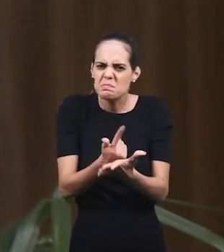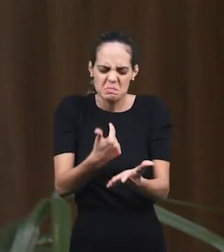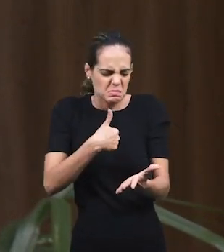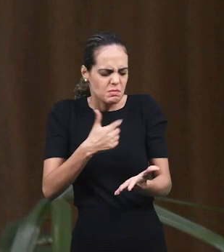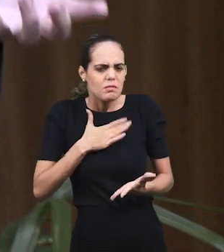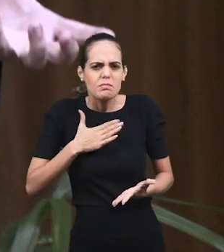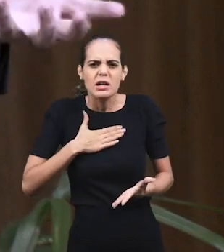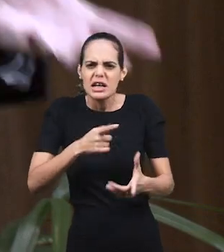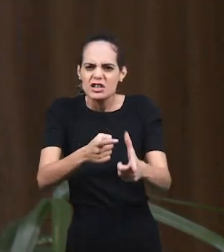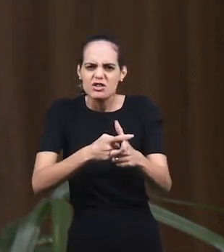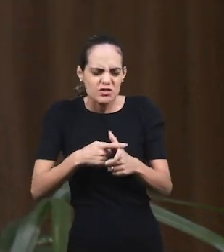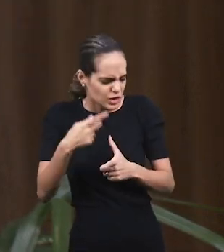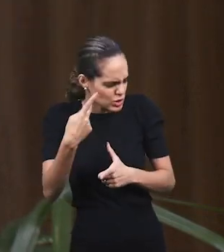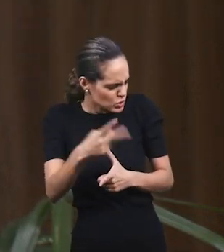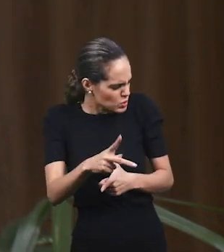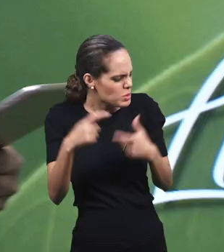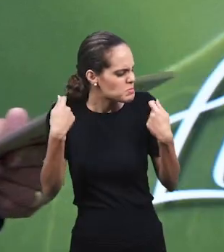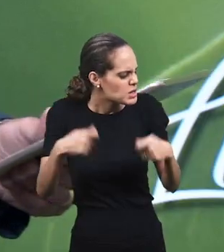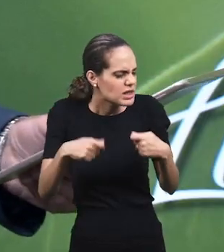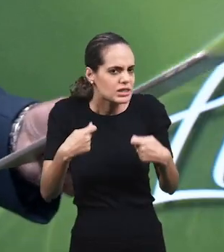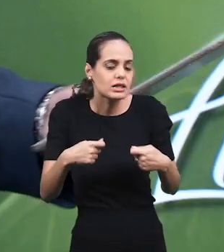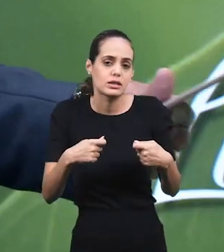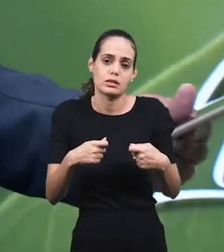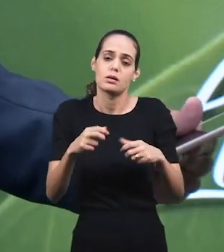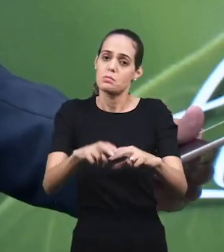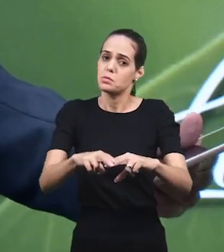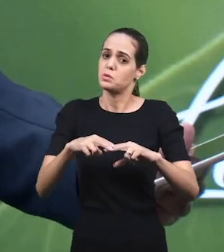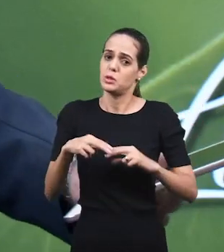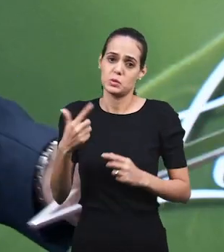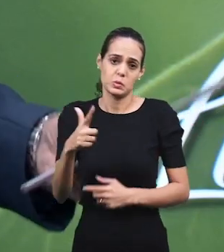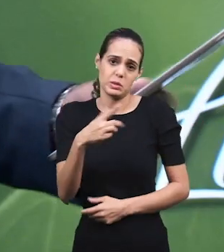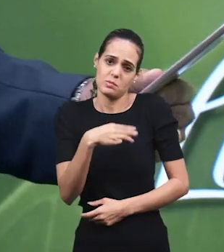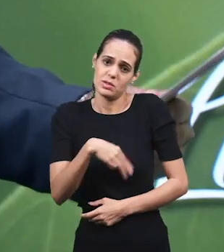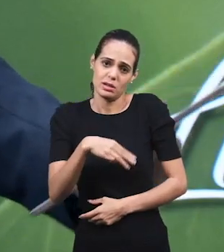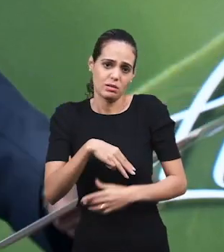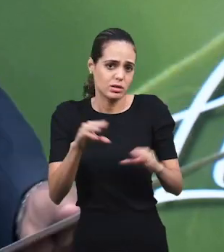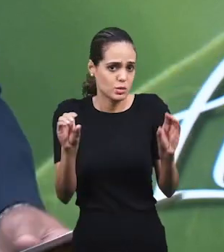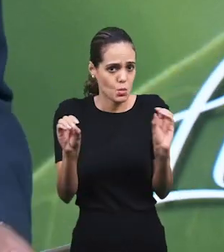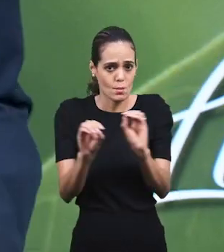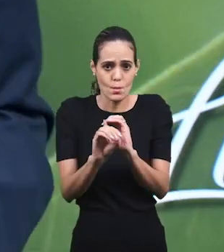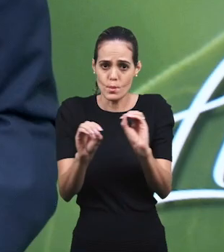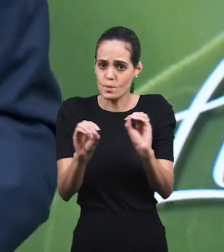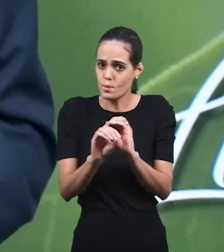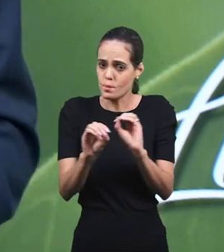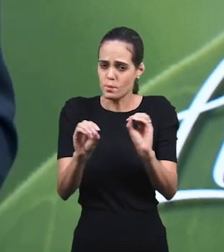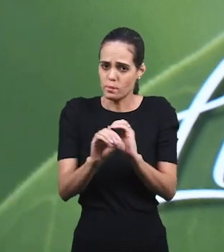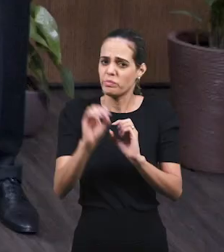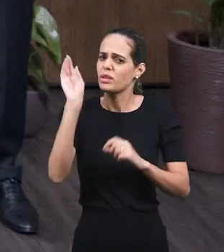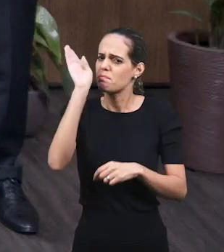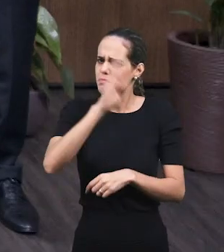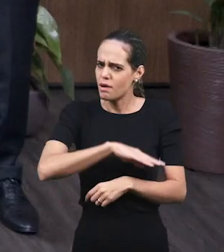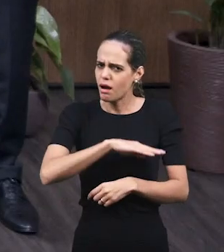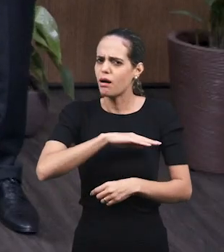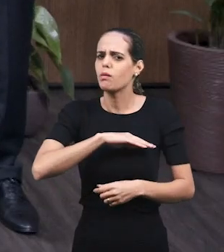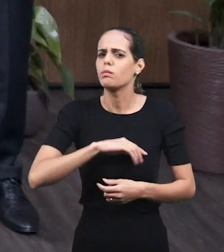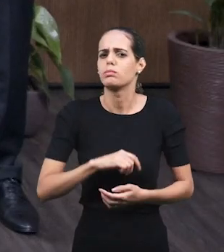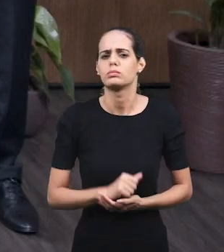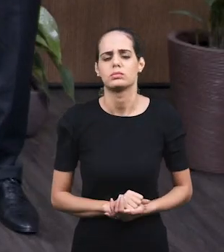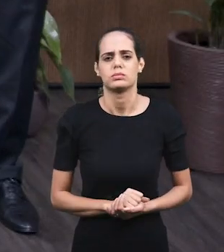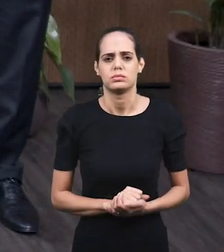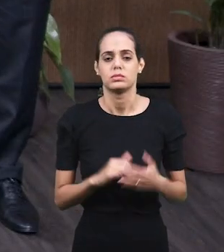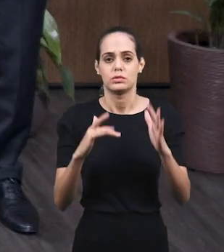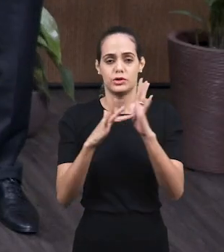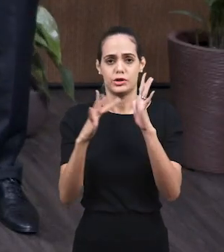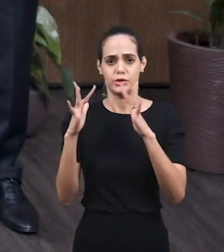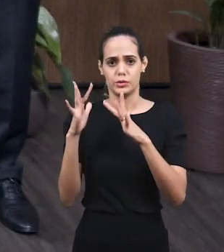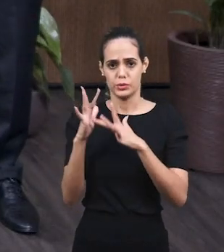ne laisse pas tomber d'exiger que le débiteur paye tout ce qu'il a comme dette. C'est pour cela qu'il